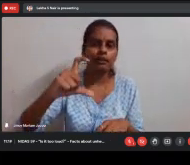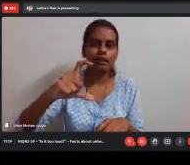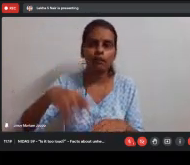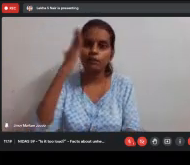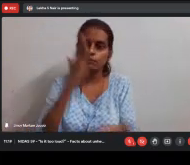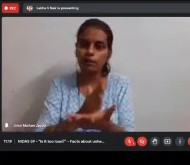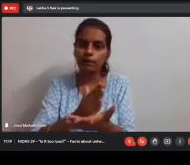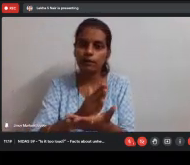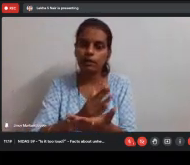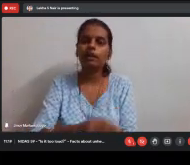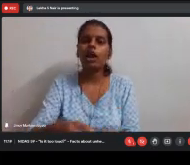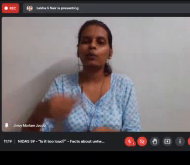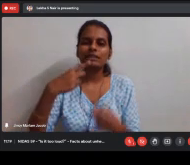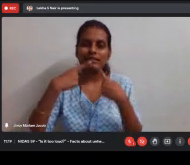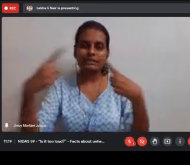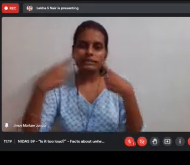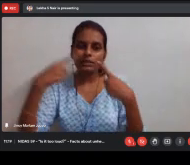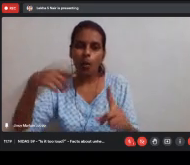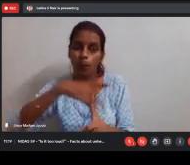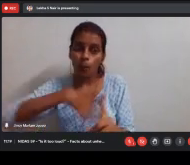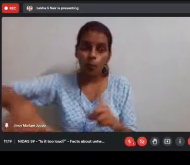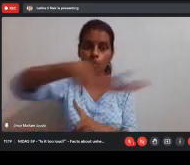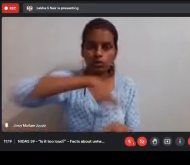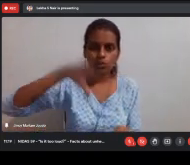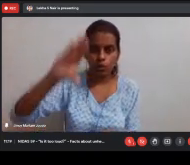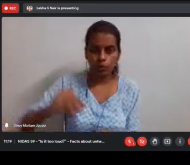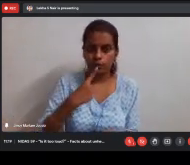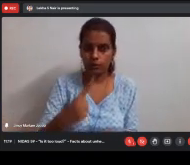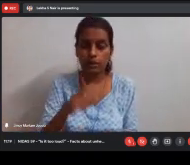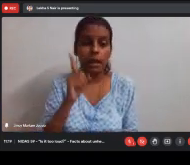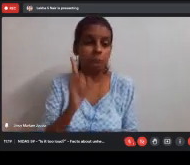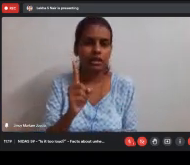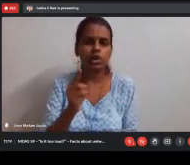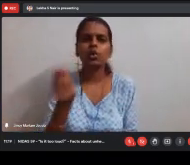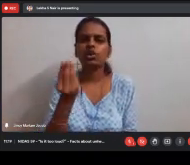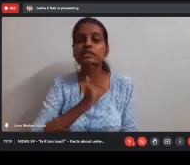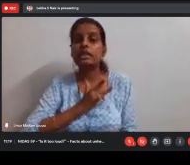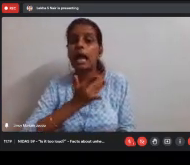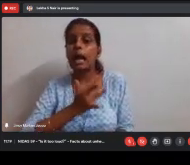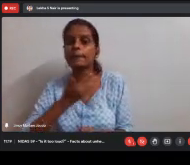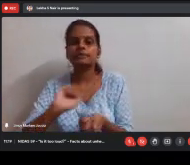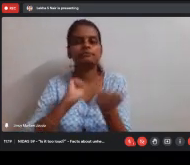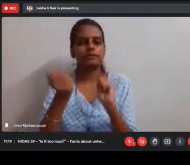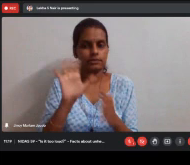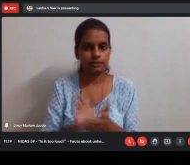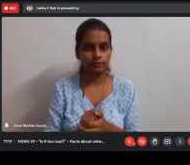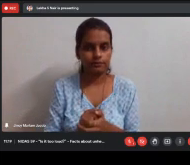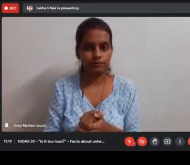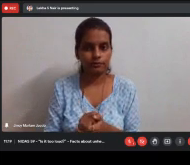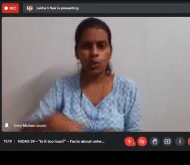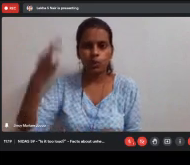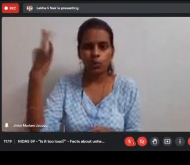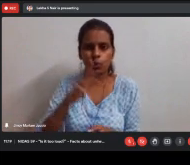മലിനീകരണം ഗണ്യമായി കുറയ്ക്കാൻ സാധിച്ചതായിട്ടാണ് പലതിലും പറയുന്നത്. എയർ പൊല്യൂഷൻ കുറയുന്നു, ലോക്ക്ഡൌൺ വന്നു, പൂർണ്ണമായിട്ടും ട്രാഫിക്